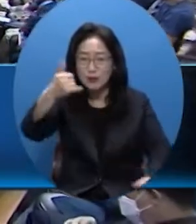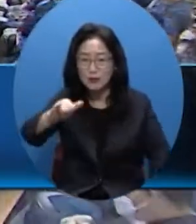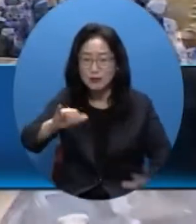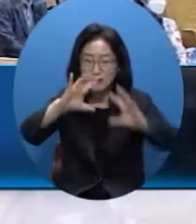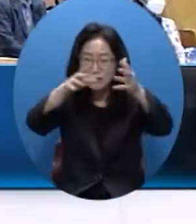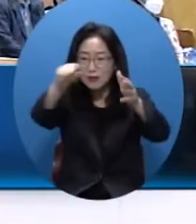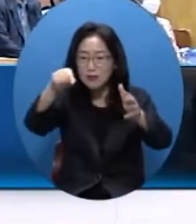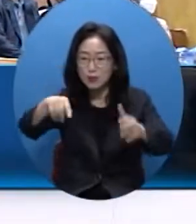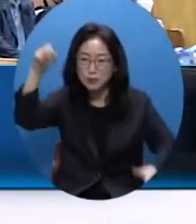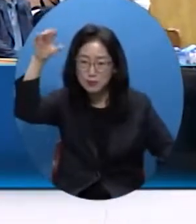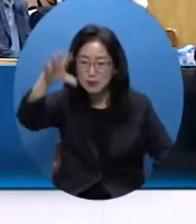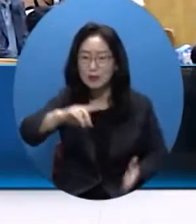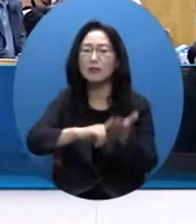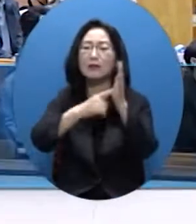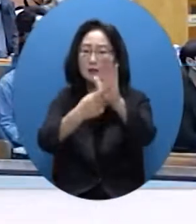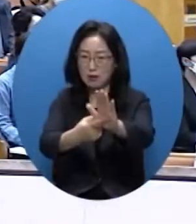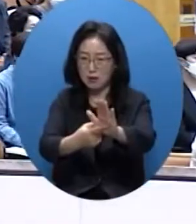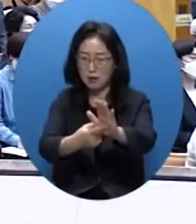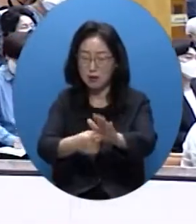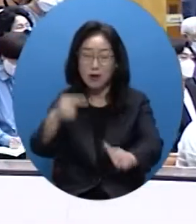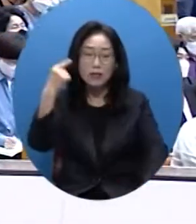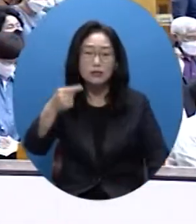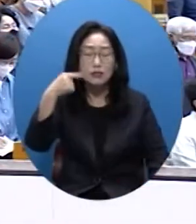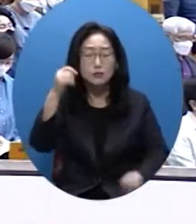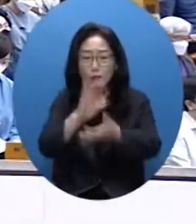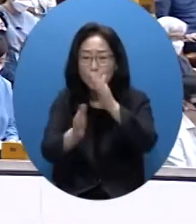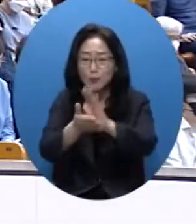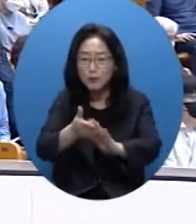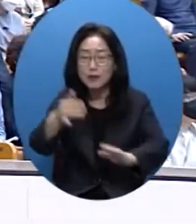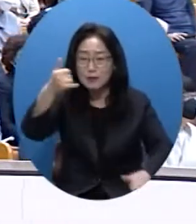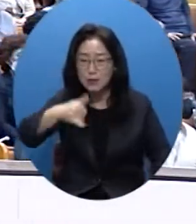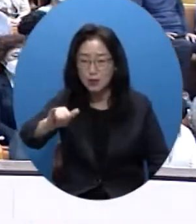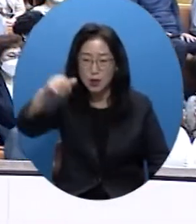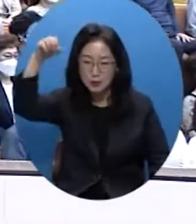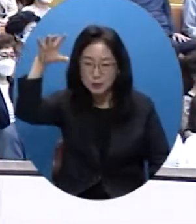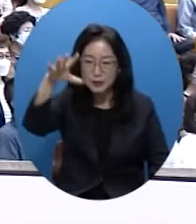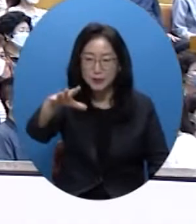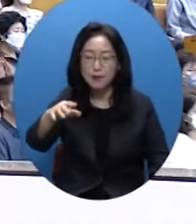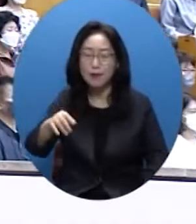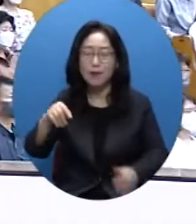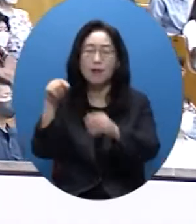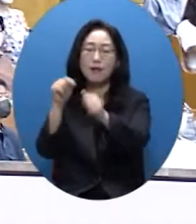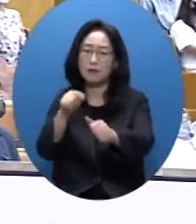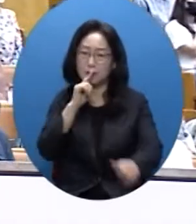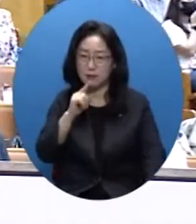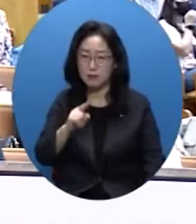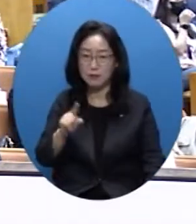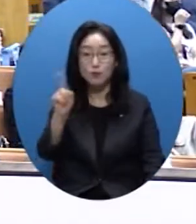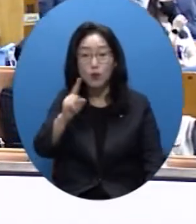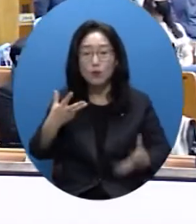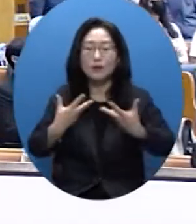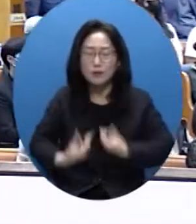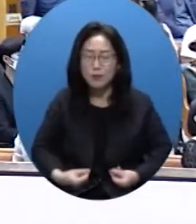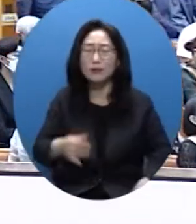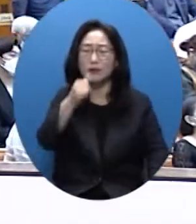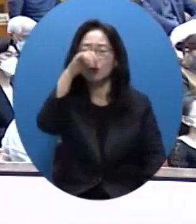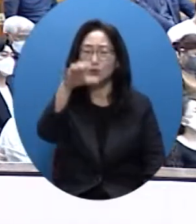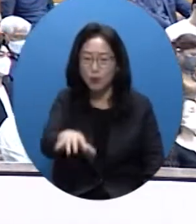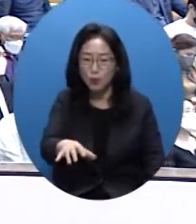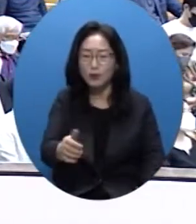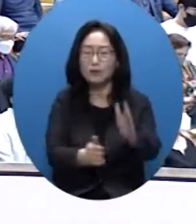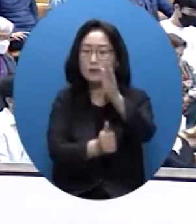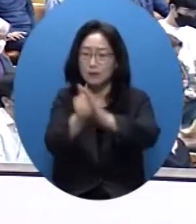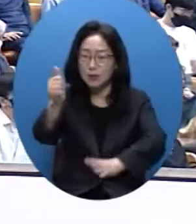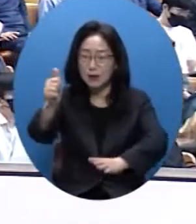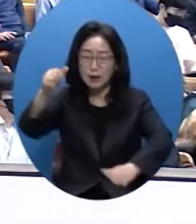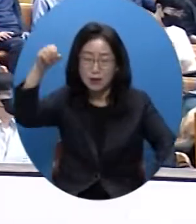나타내며 흠없는 잔으로 빛을 바라고 성경은 말씀합니다 절망의 있는 곳에 희망의 빛을